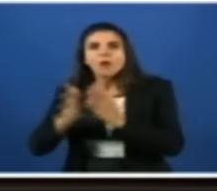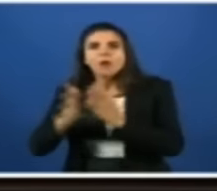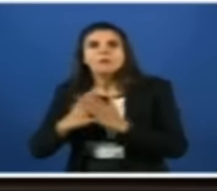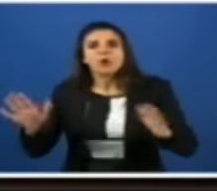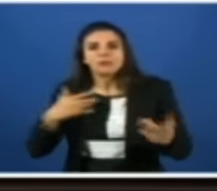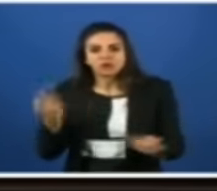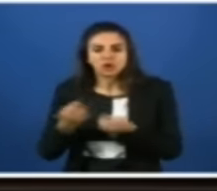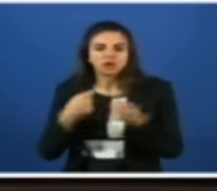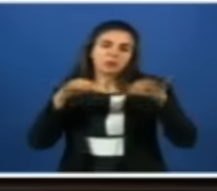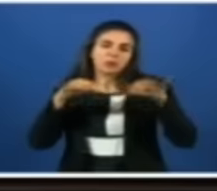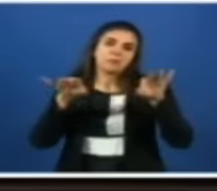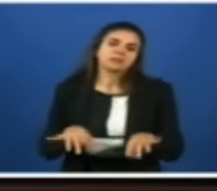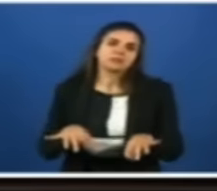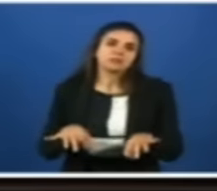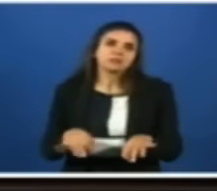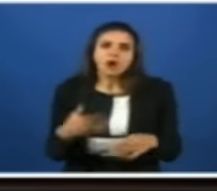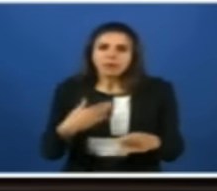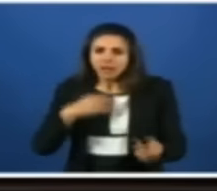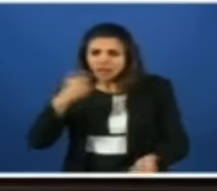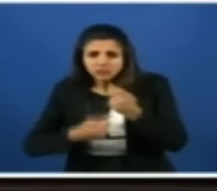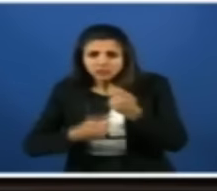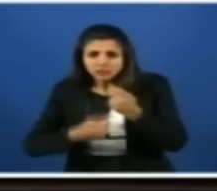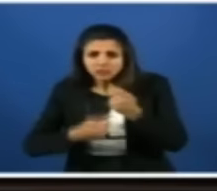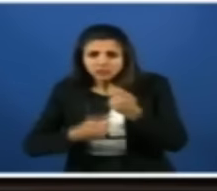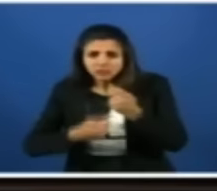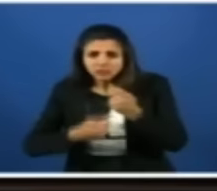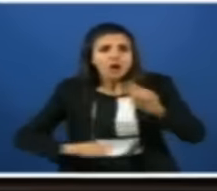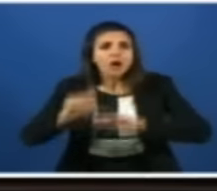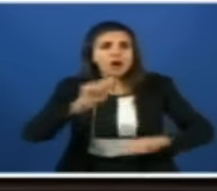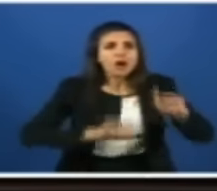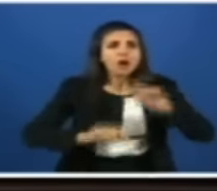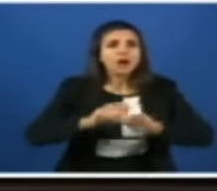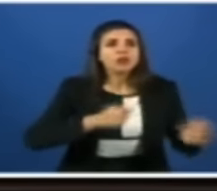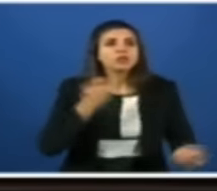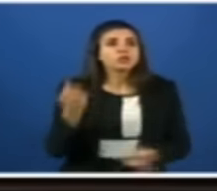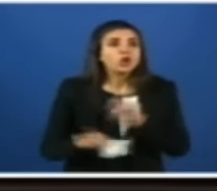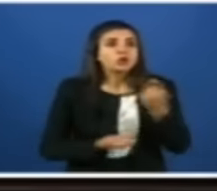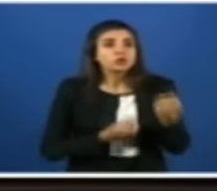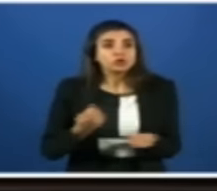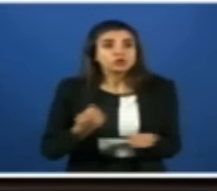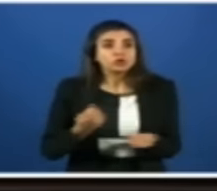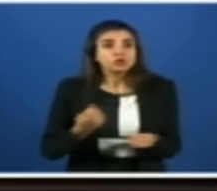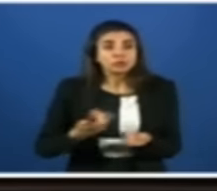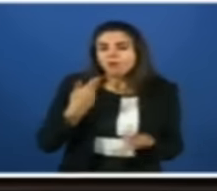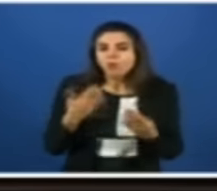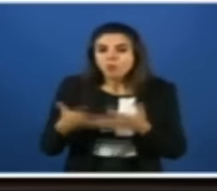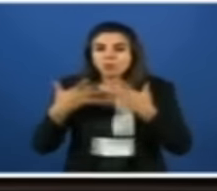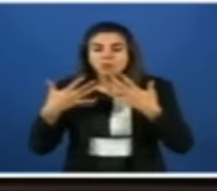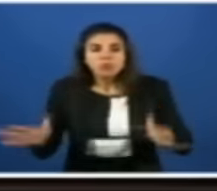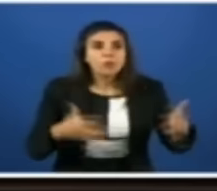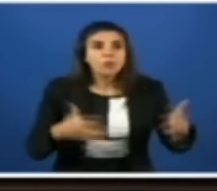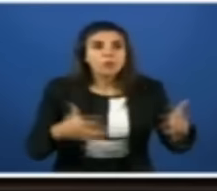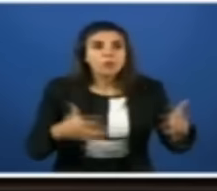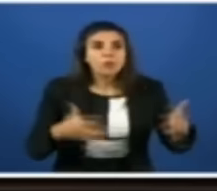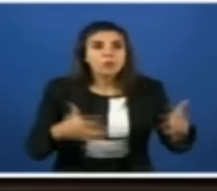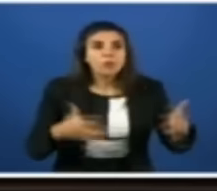hizmete alıyoruz. Şimdi bu kadar en büyük, en gelişmiş projeleri yapınca